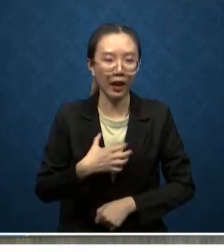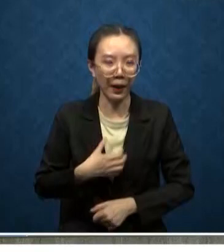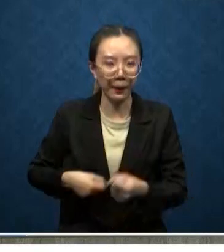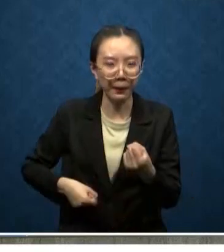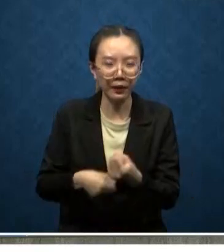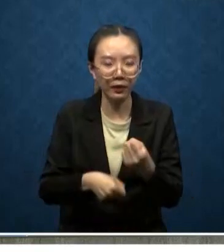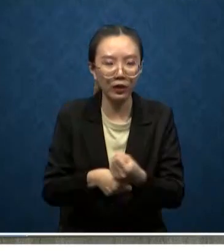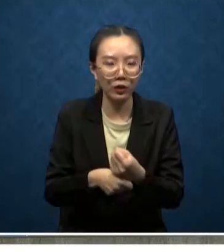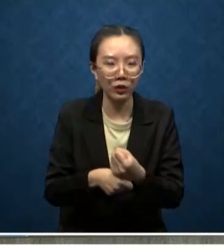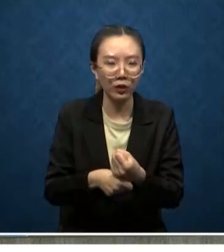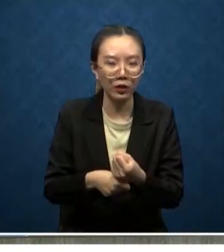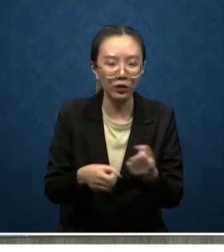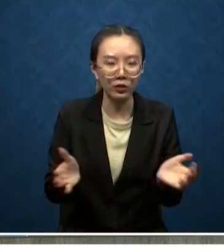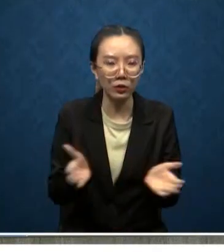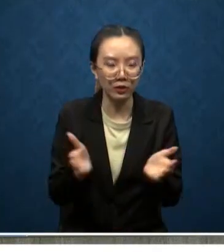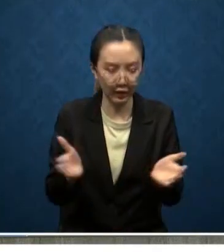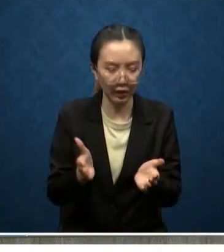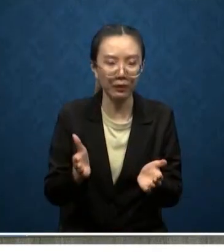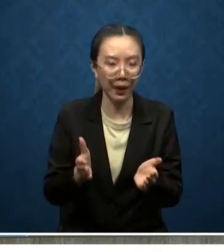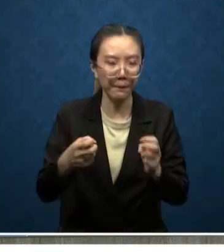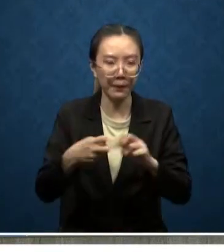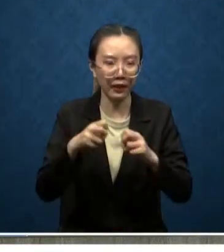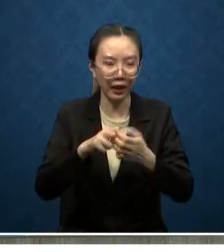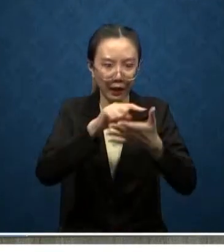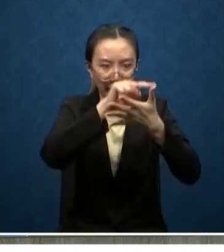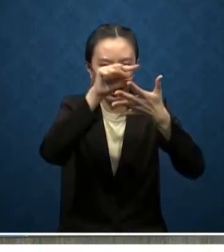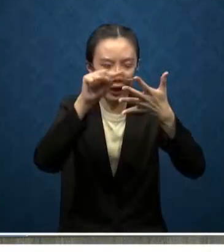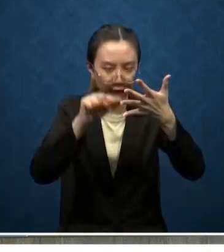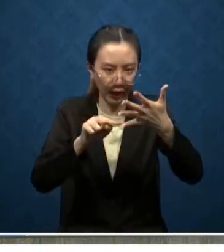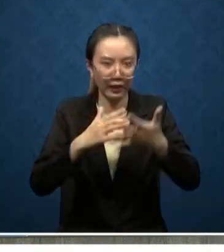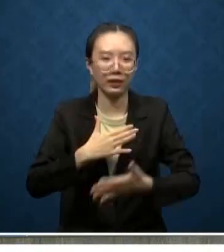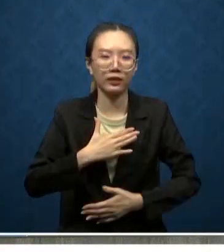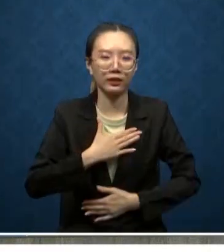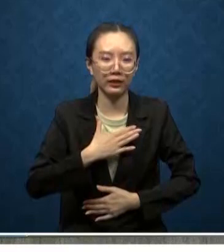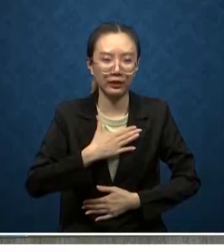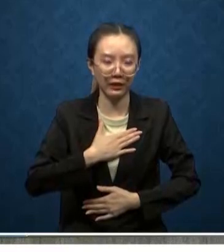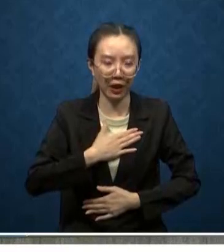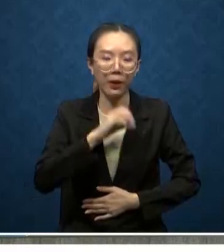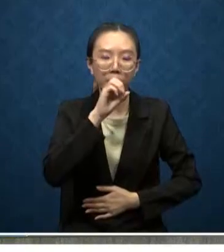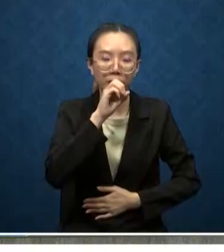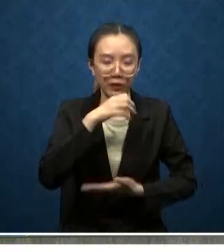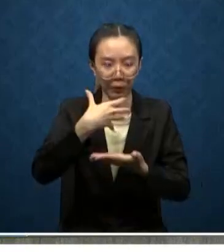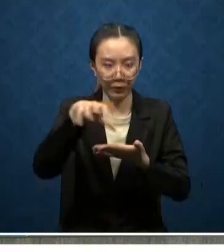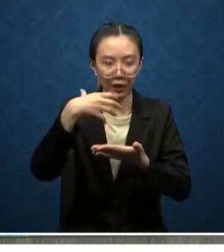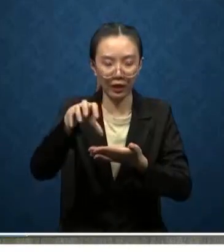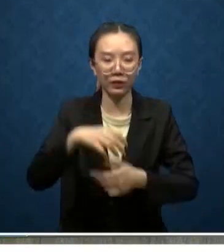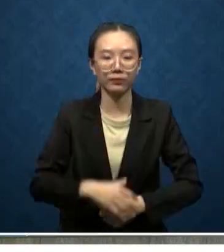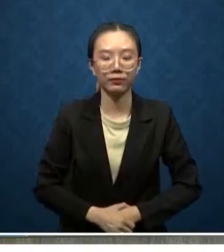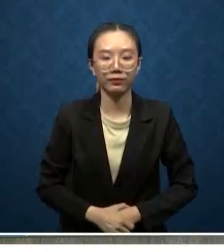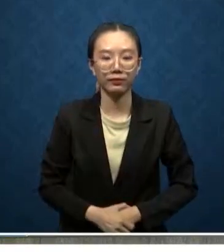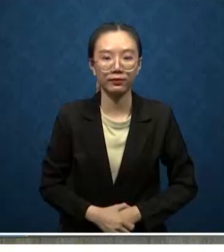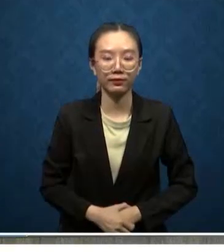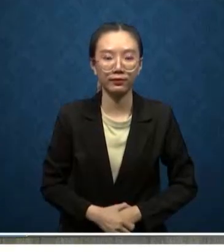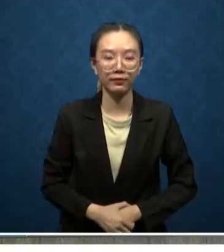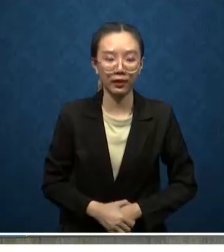อย่างจริงจังใน 5ประเด็นที่ผมจะขออนุญาตกราบเรียนต่อไปนี้ใน